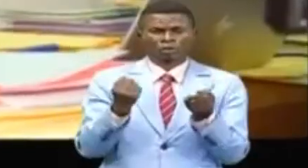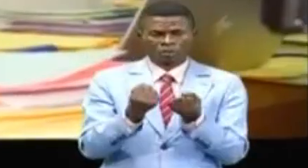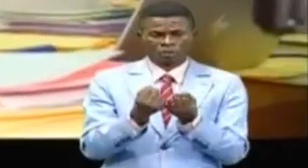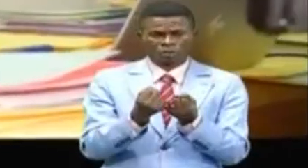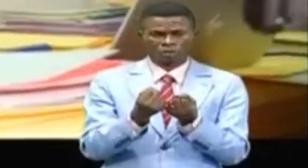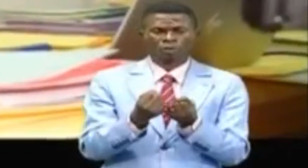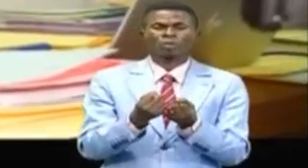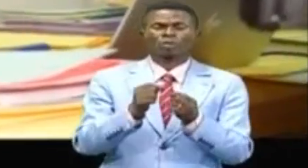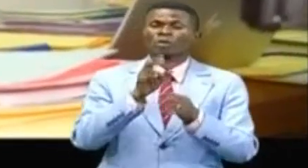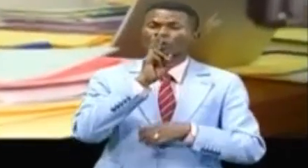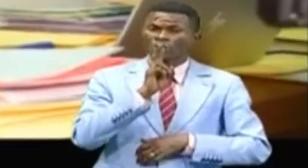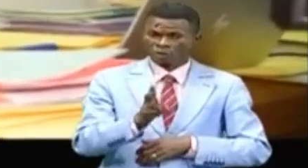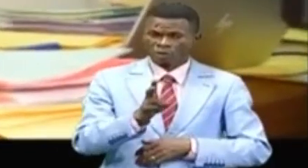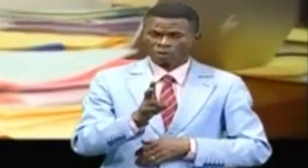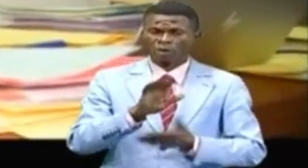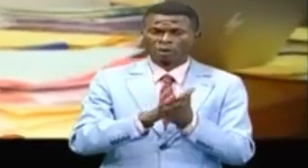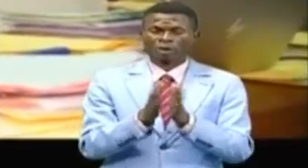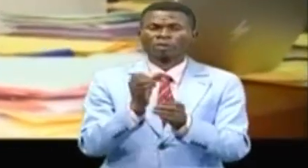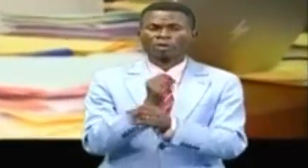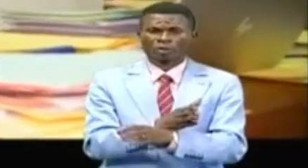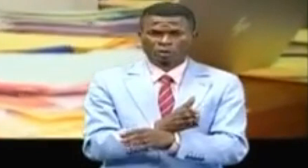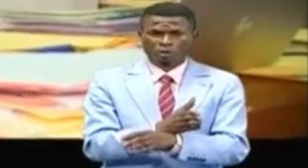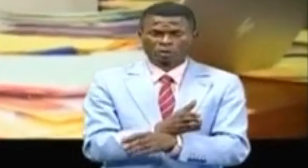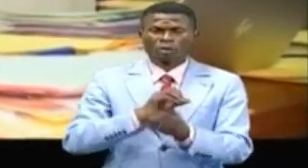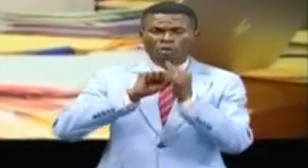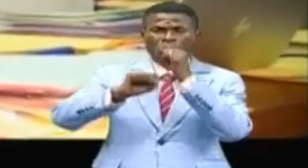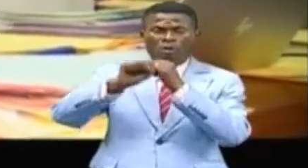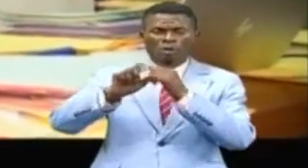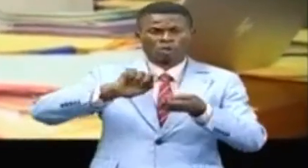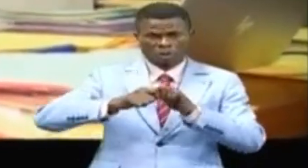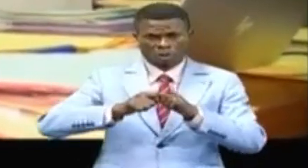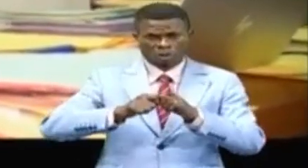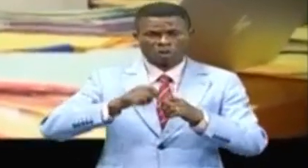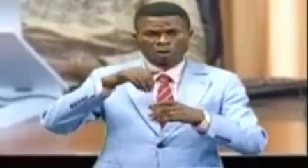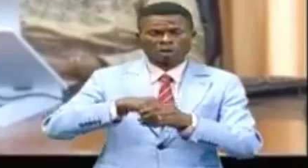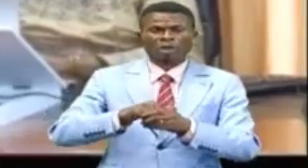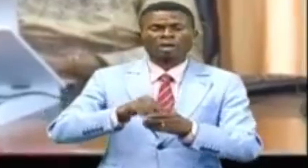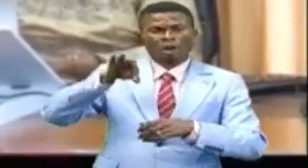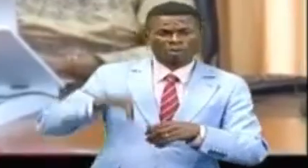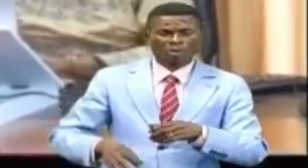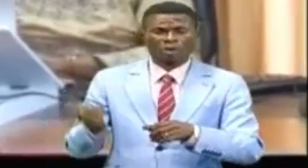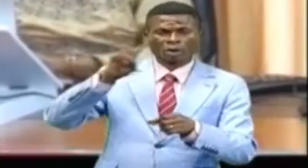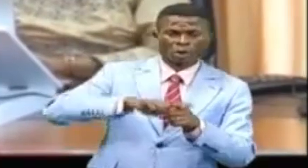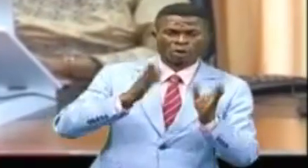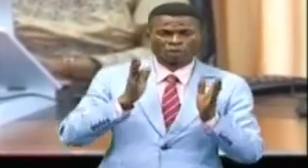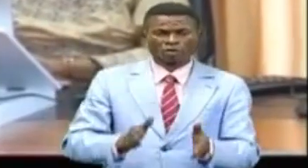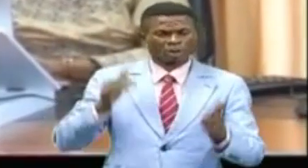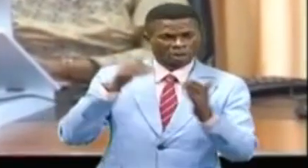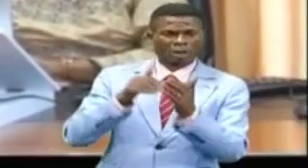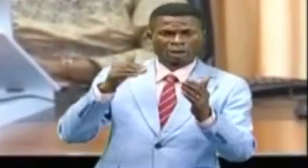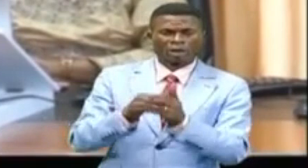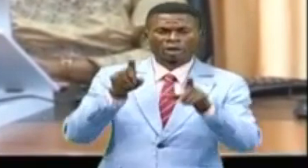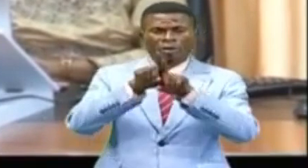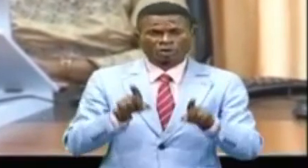peut être véritablement matérialisé qu'en promouvant les réparations en faveur de victimes de toutes ces atrocités ainsi